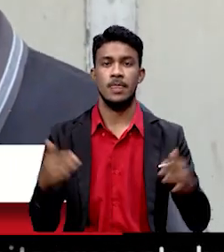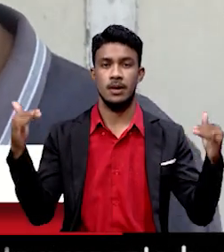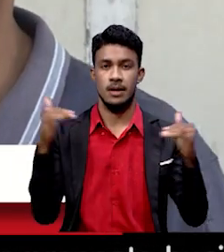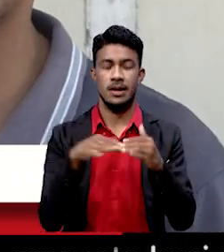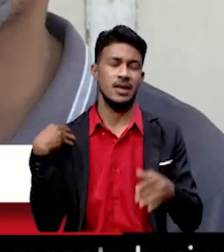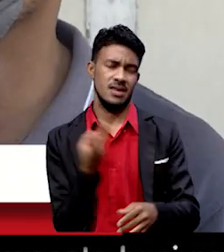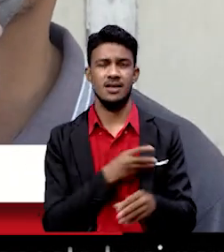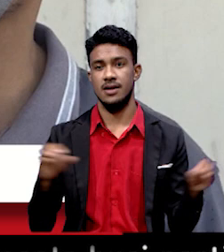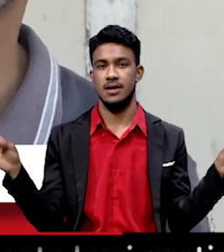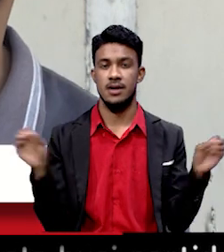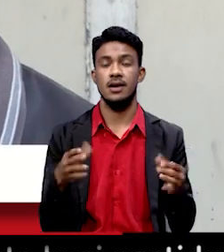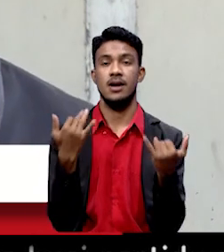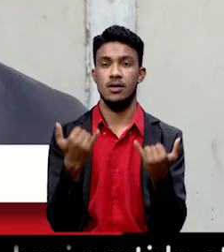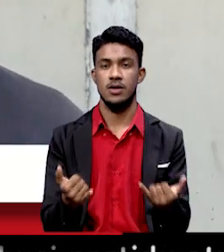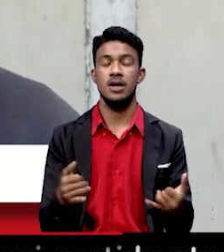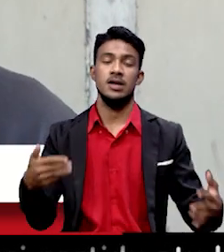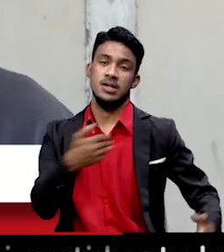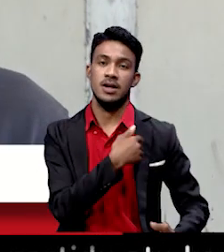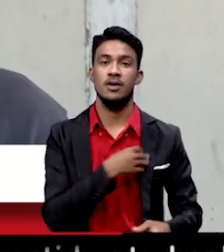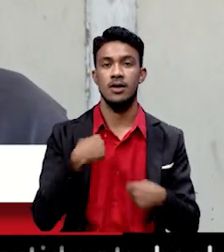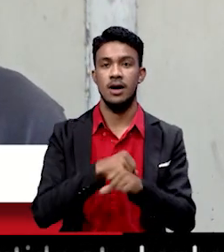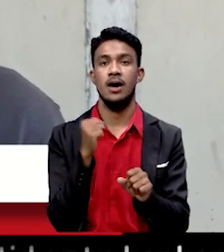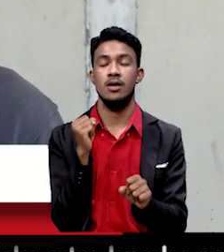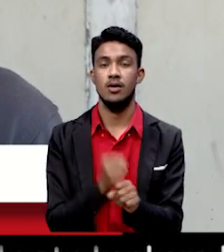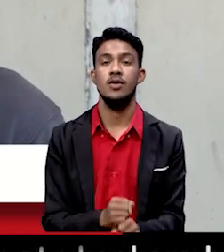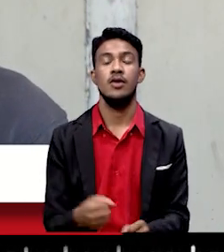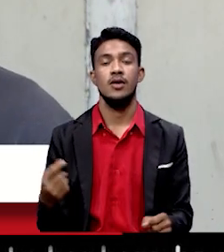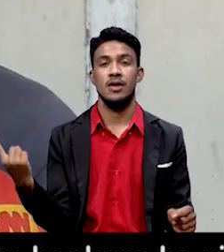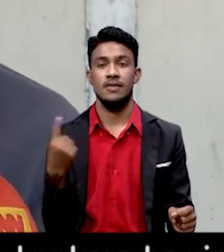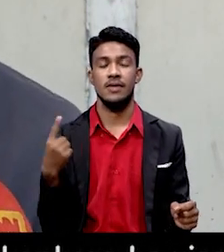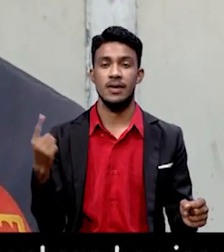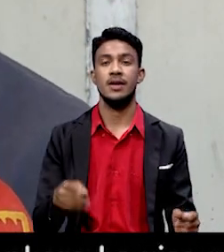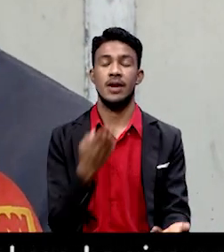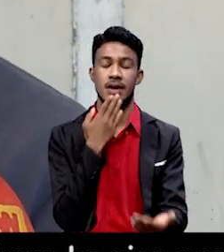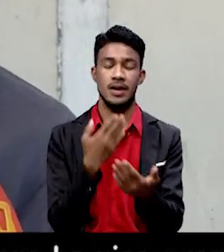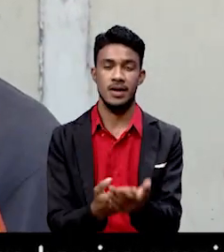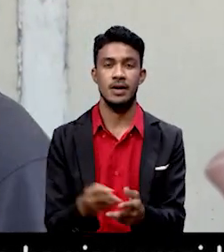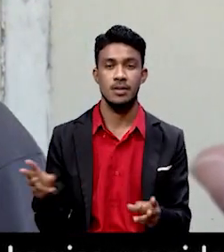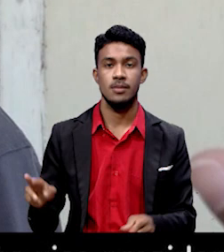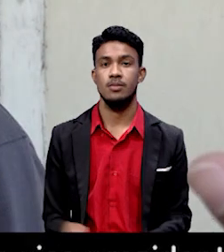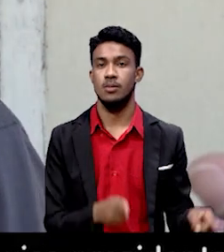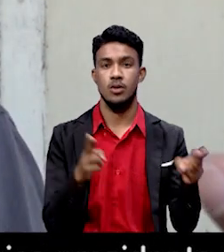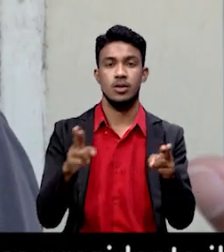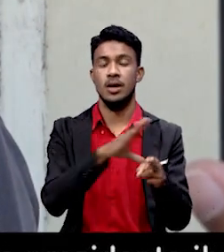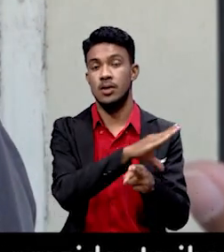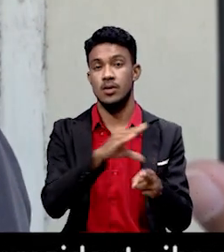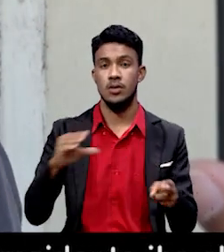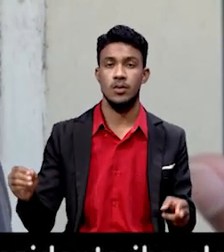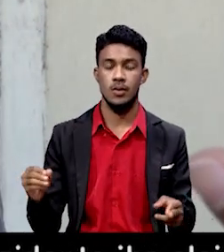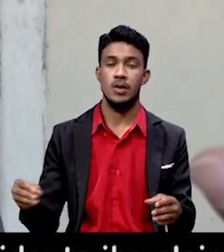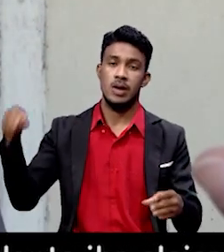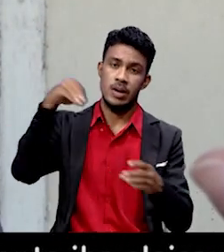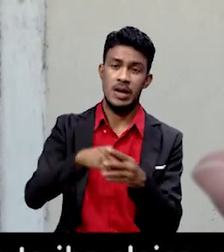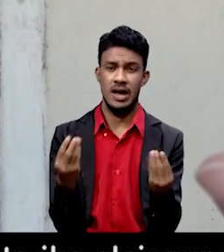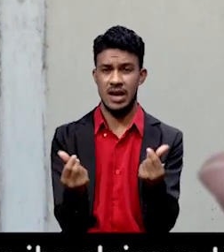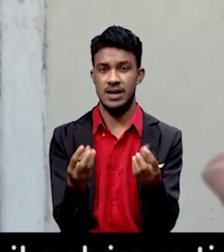hatene. E to, to hin loro, sila kalo normalização, bom, mota zer, né, rai henek sira be, dia 4 de abril, mai bo, e ponti okos